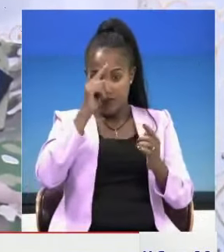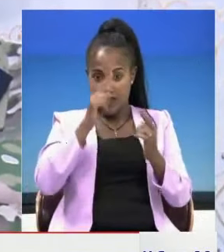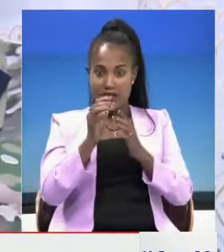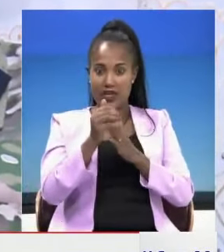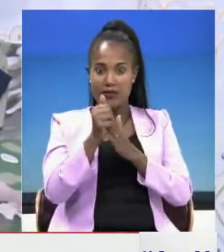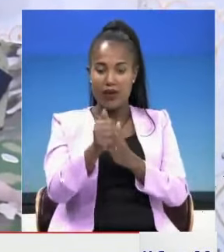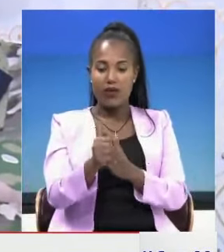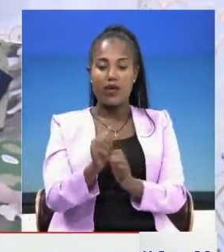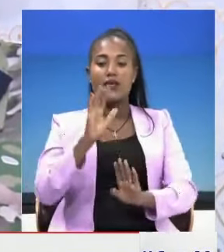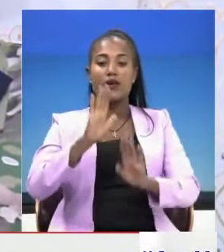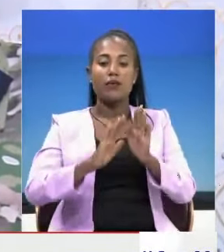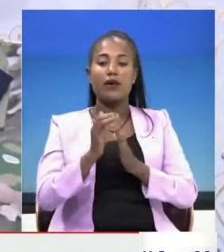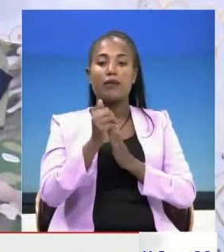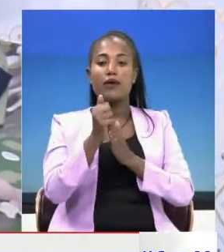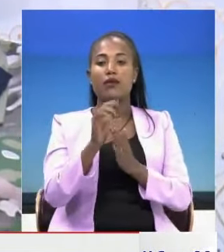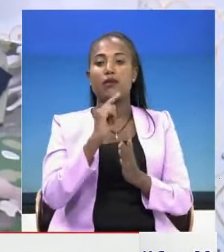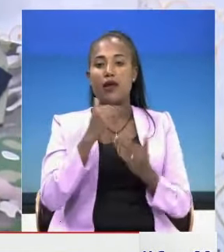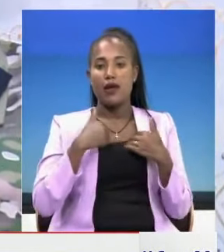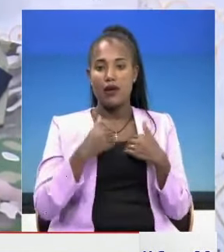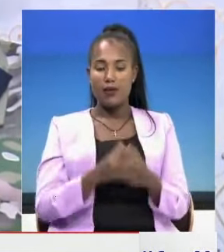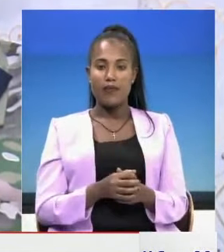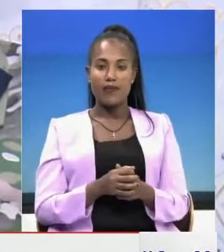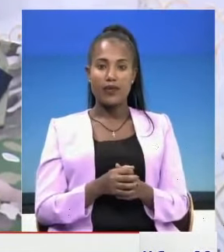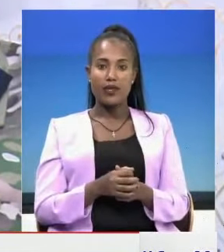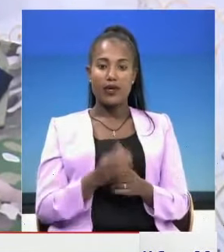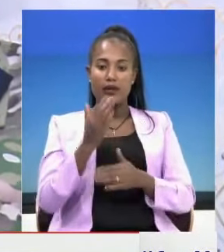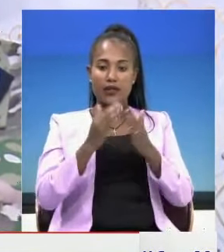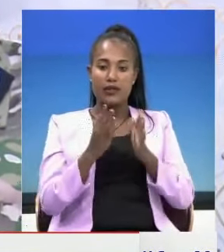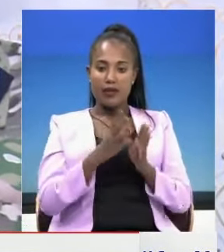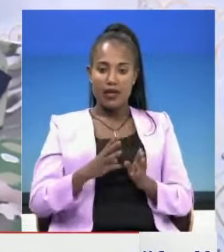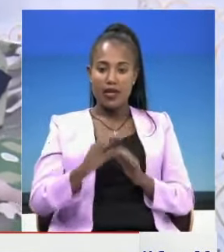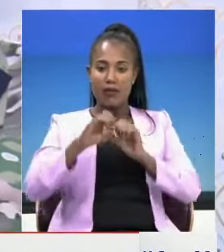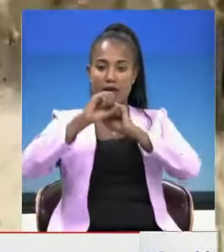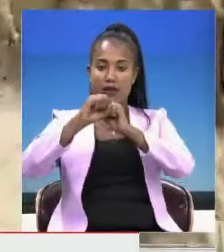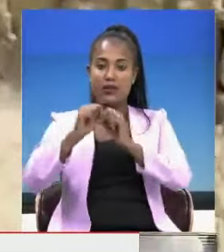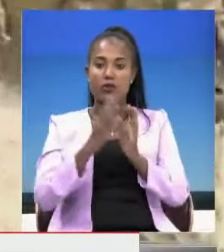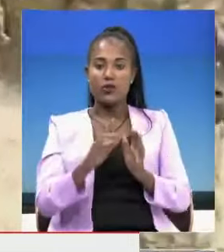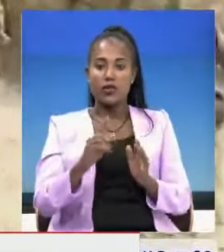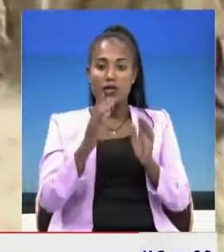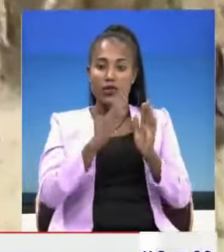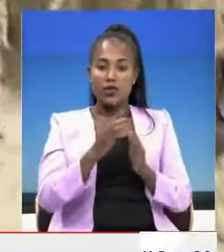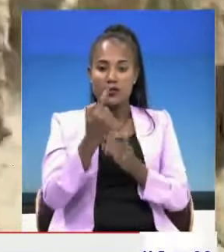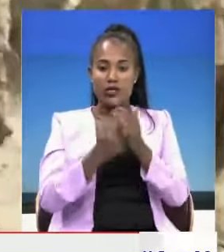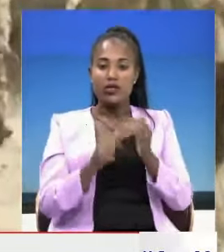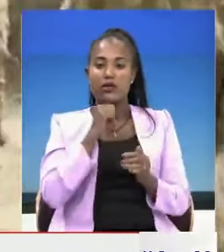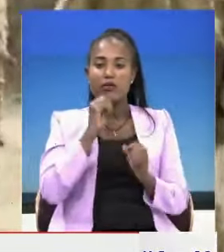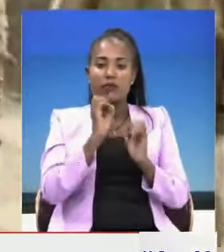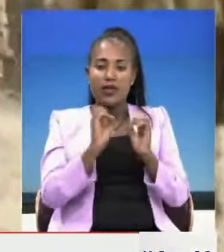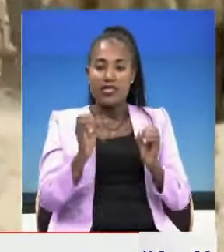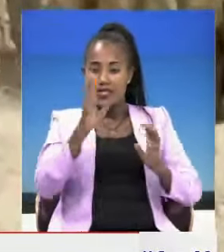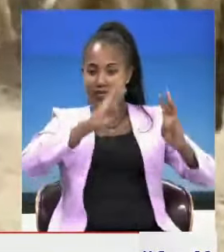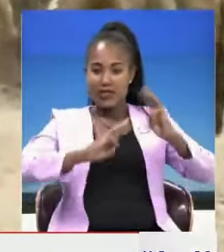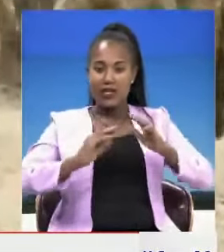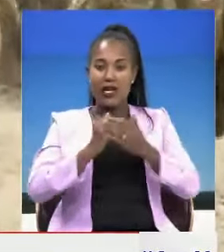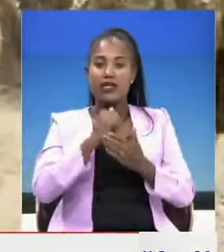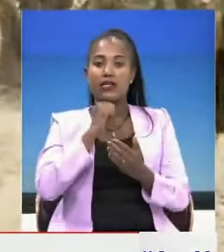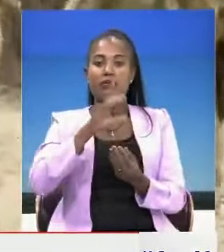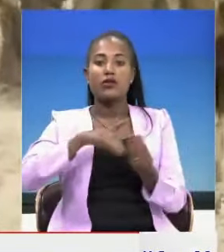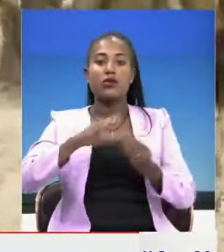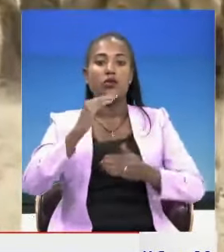ያለው፣ እየተገመገመ እየተመራ ነው ያለው። በተደራጀ መንገድ ለመመከት ዝግጁ ነን። ዝግጁነት ብቻ ሳይሆን ምንም አይነት ችግር አይደርስም። ክልል